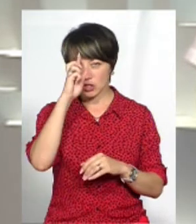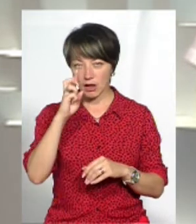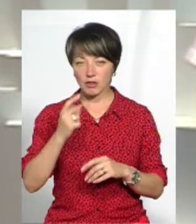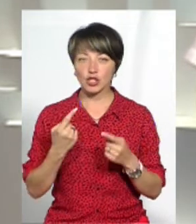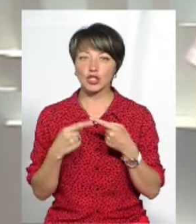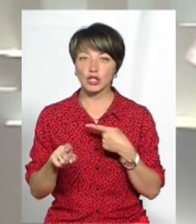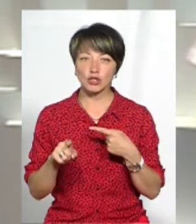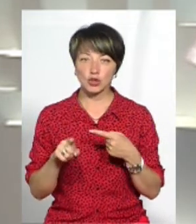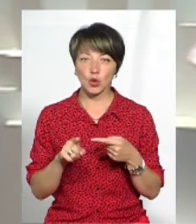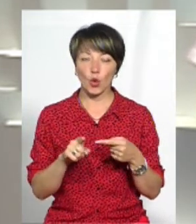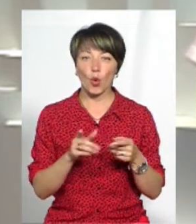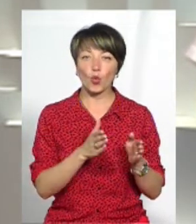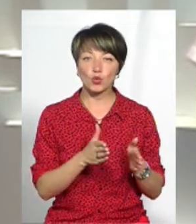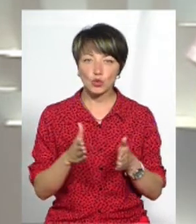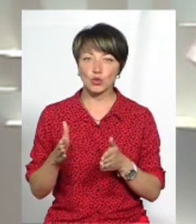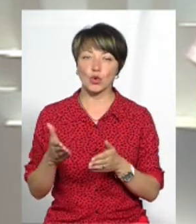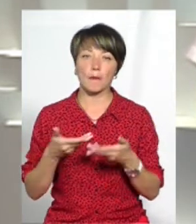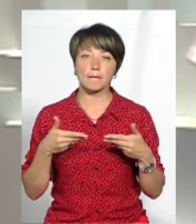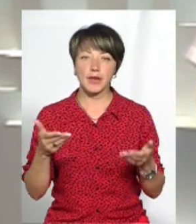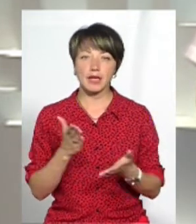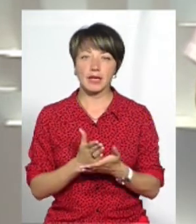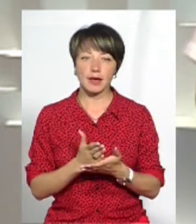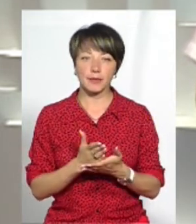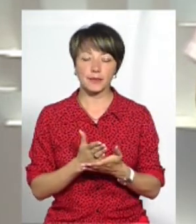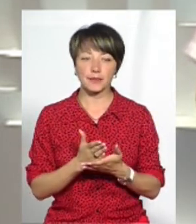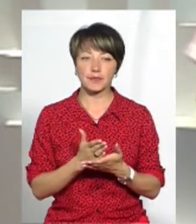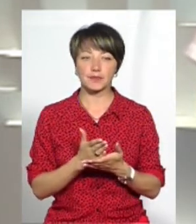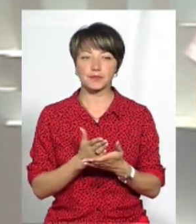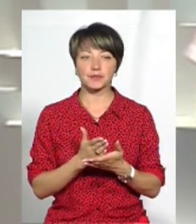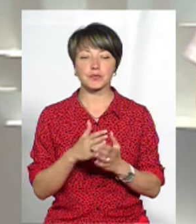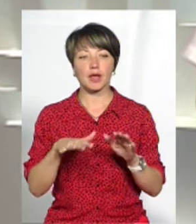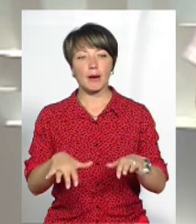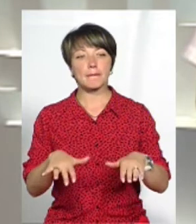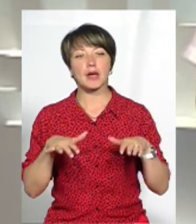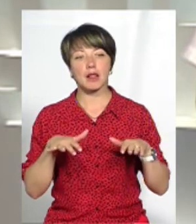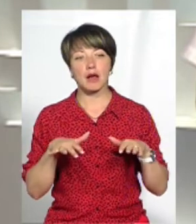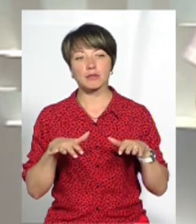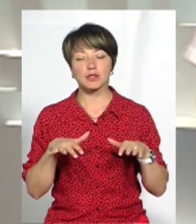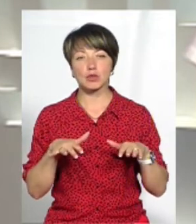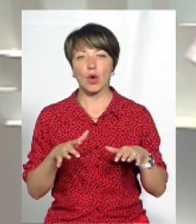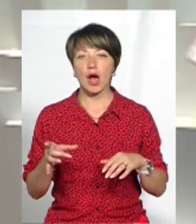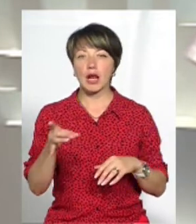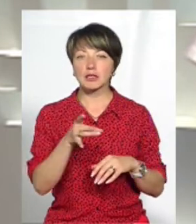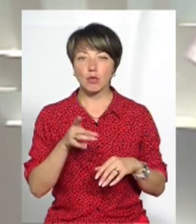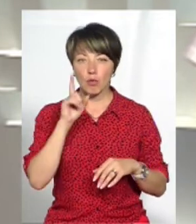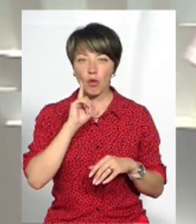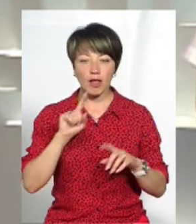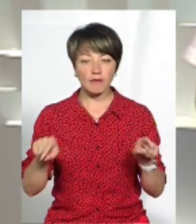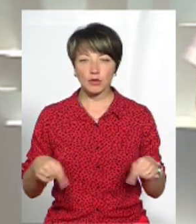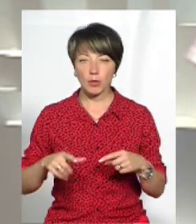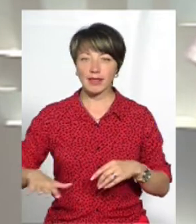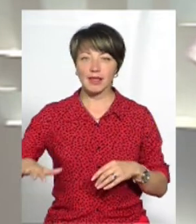державах дещо іншого устрою. Ми є парламентською республікою, і допоки ми не відновимо